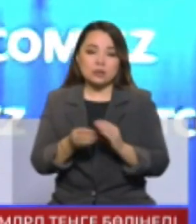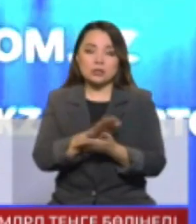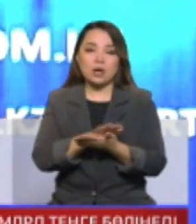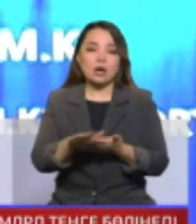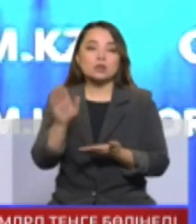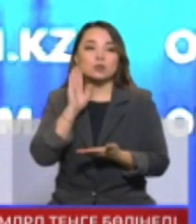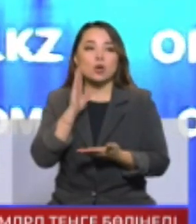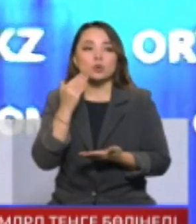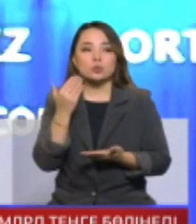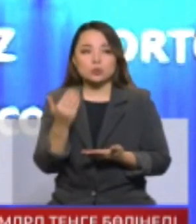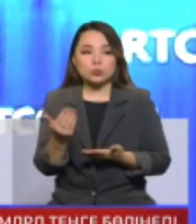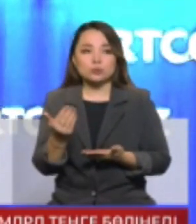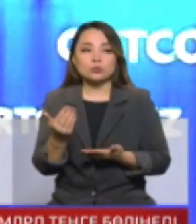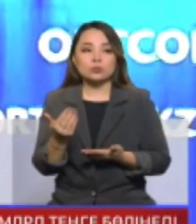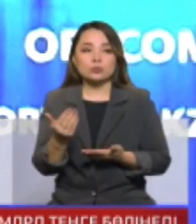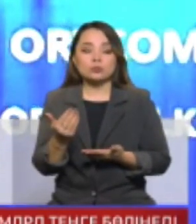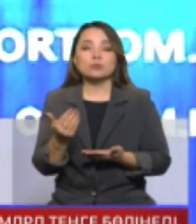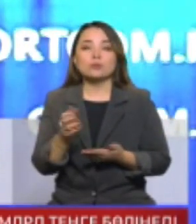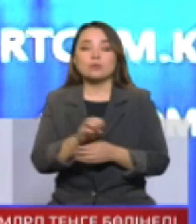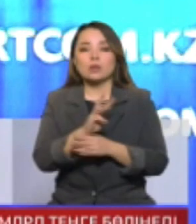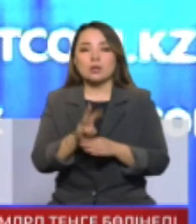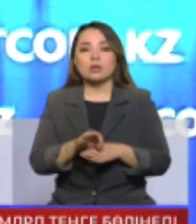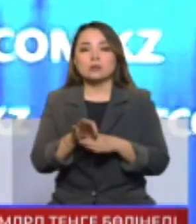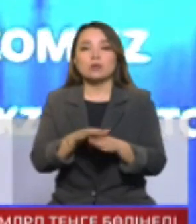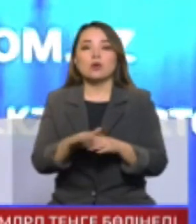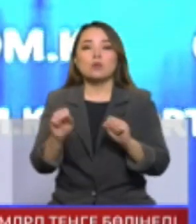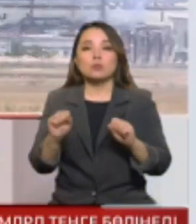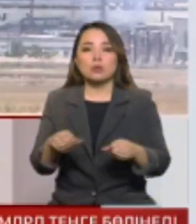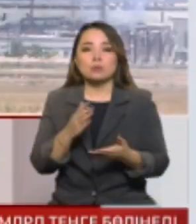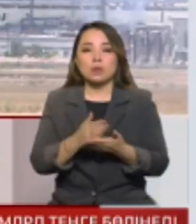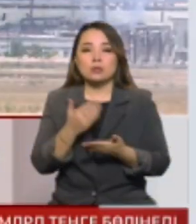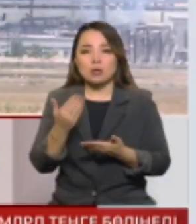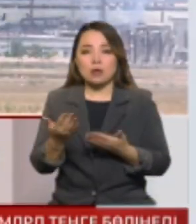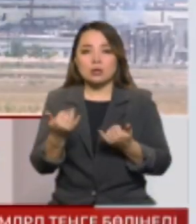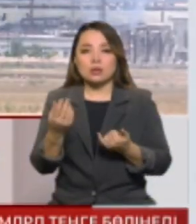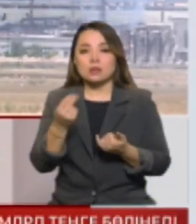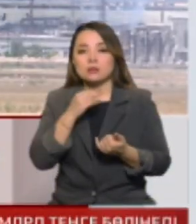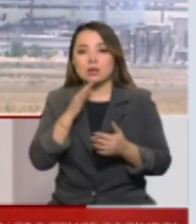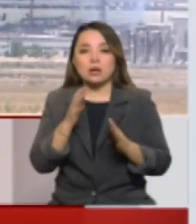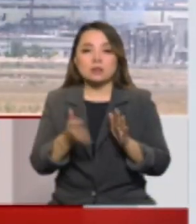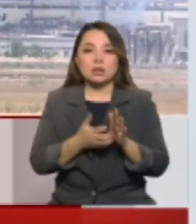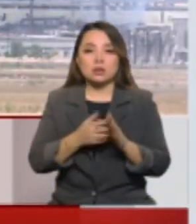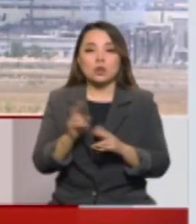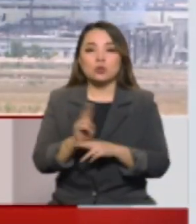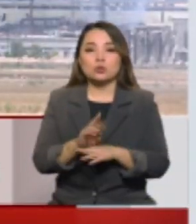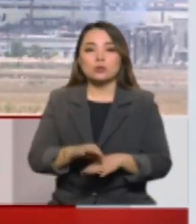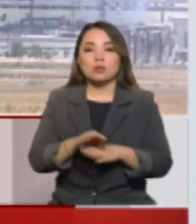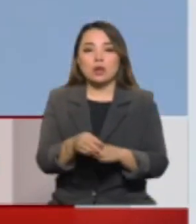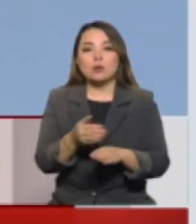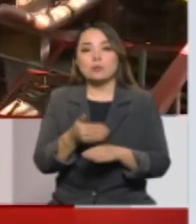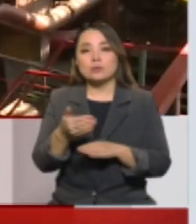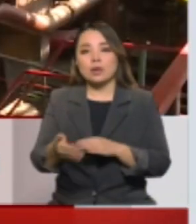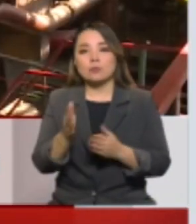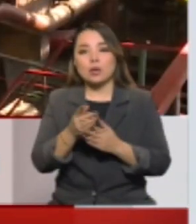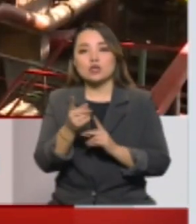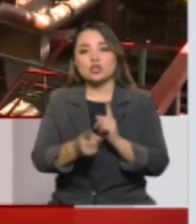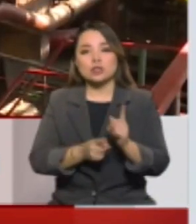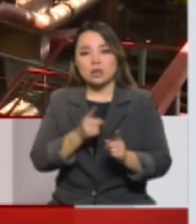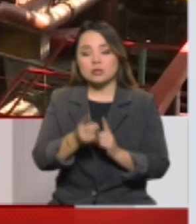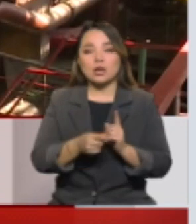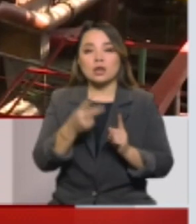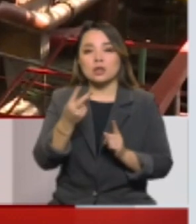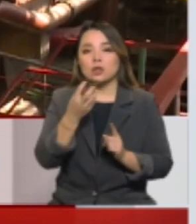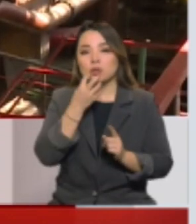су толықтай қамтамасыз етуге мүмкіншілік береді. Қаржы тапшылығынан жөндеу кейінге қалған Жезқазғандағы екі